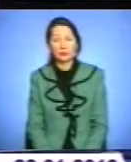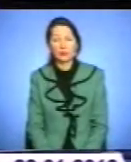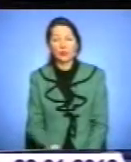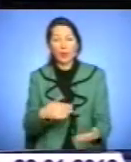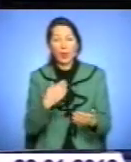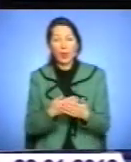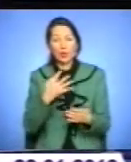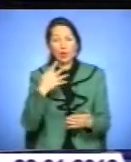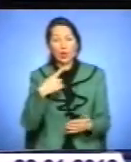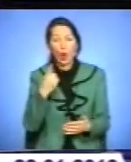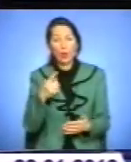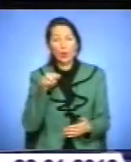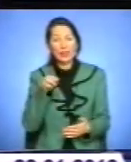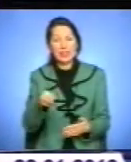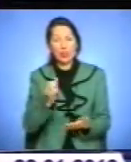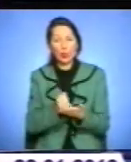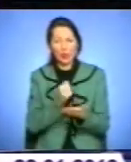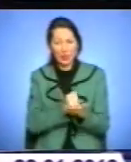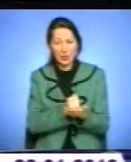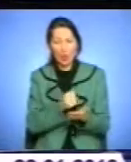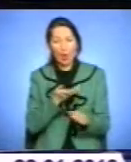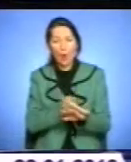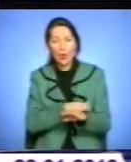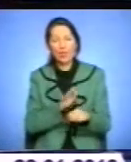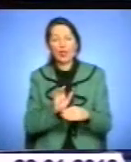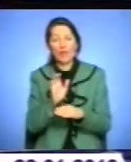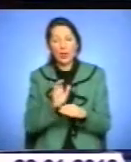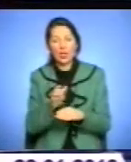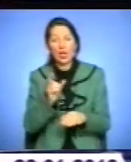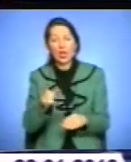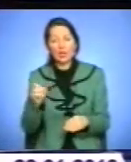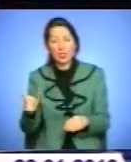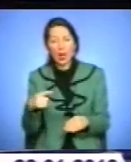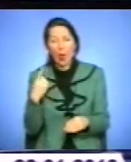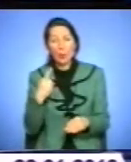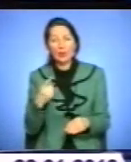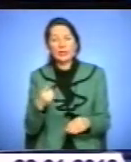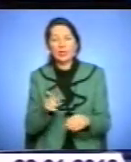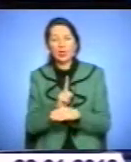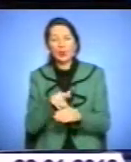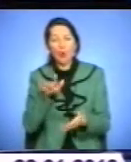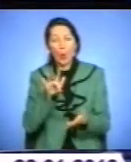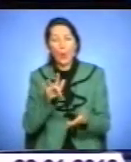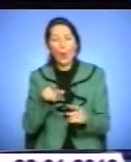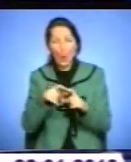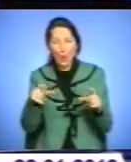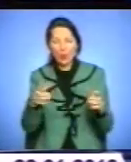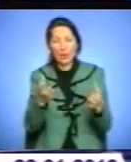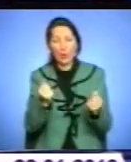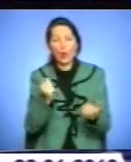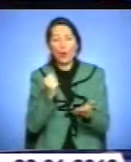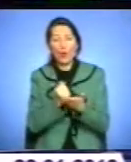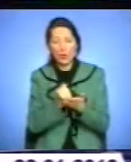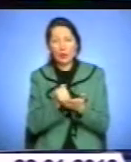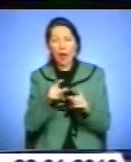Майже 41 тисячу віз до Польщі видали жителям області у Тернопільському пункті прийому візових анкет. Він діє уже протягом